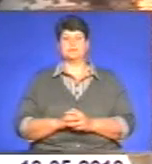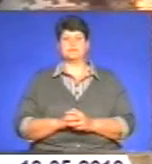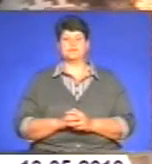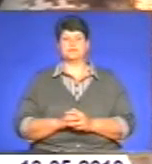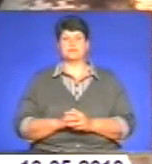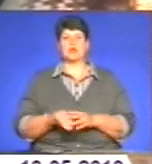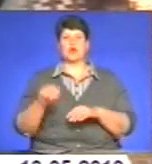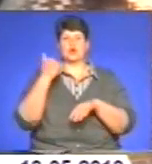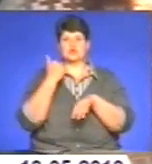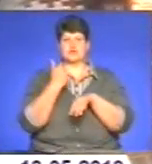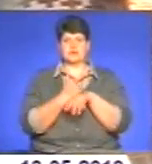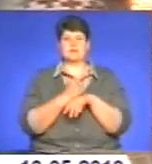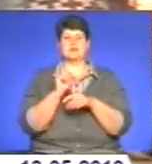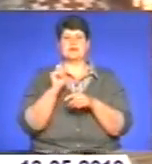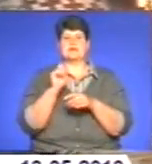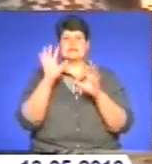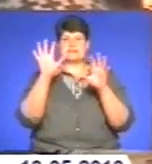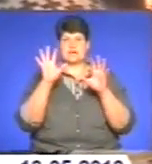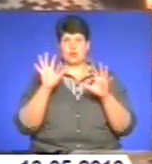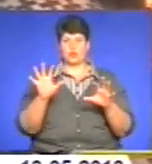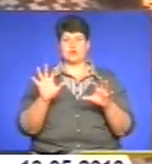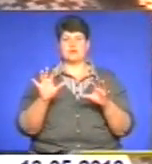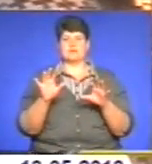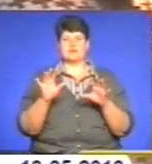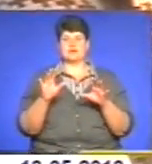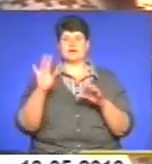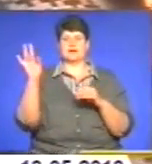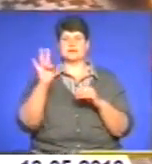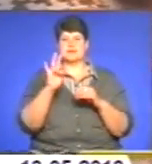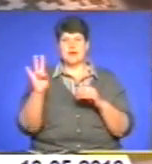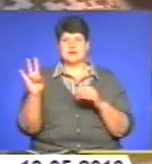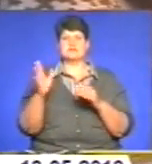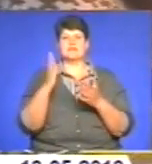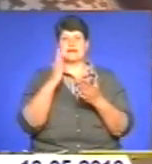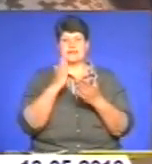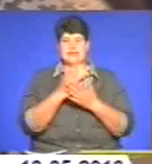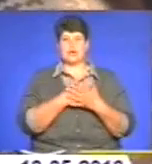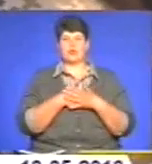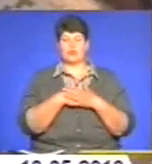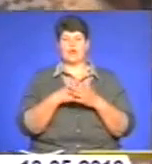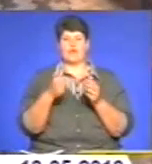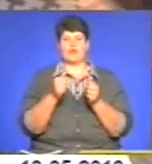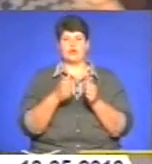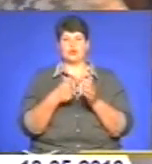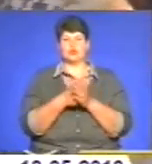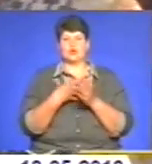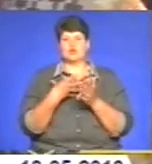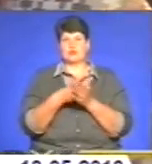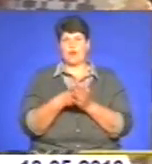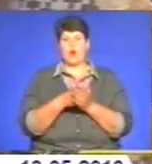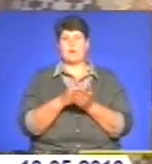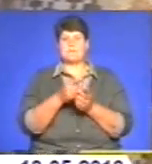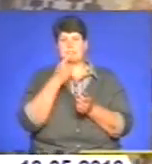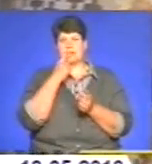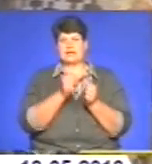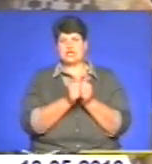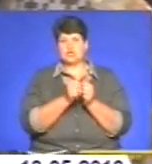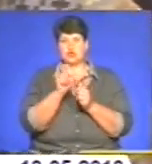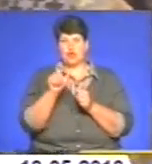Основним із законів християнства є любов до свого ближнього та